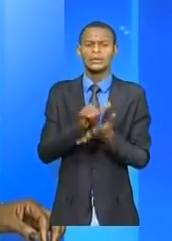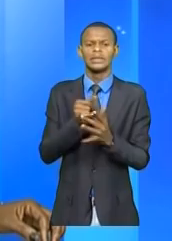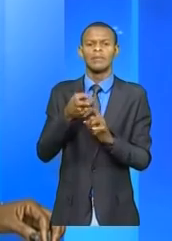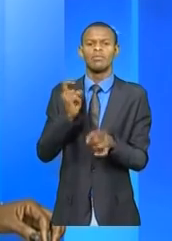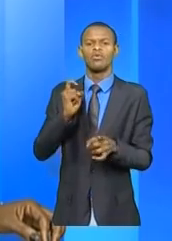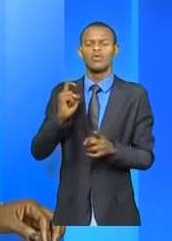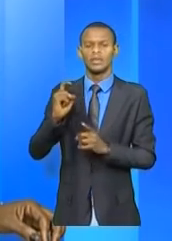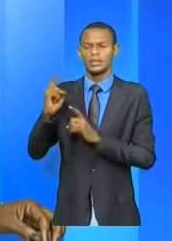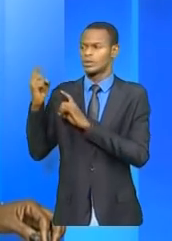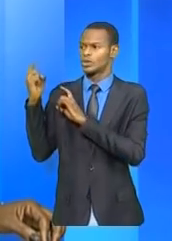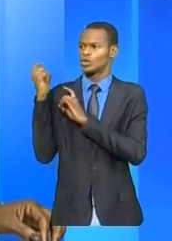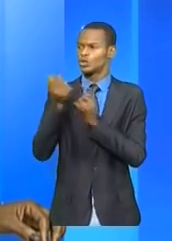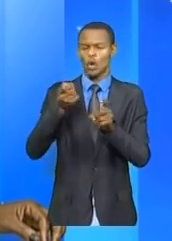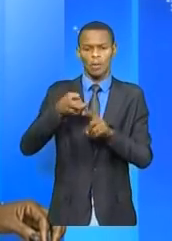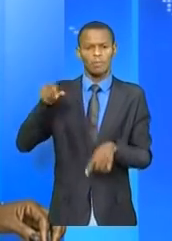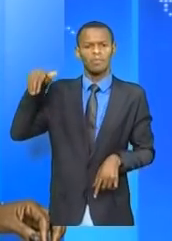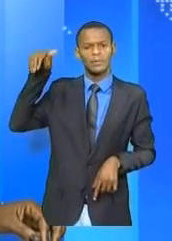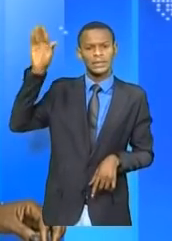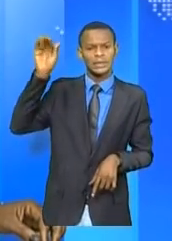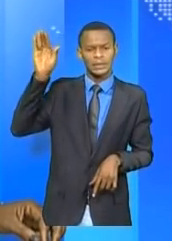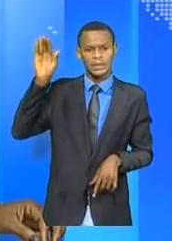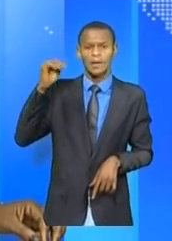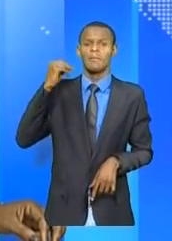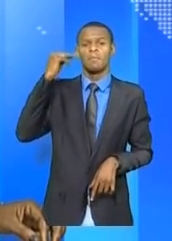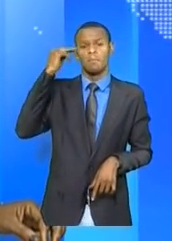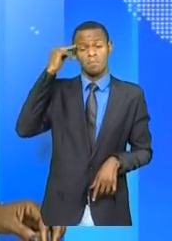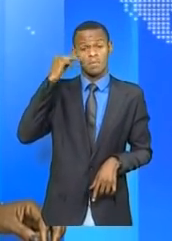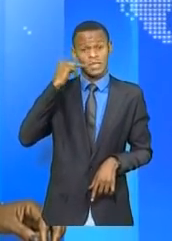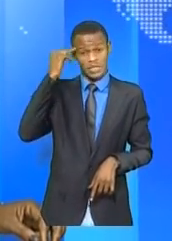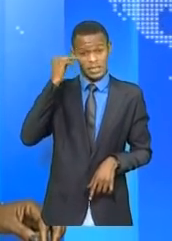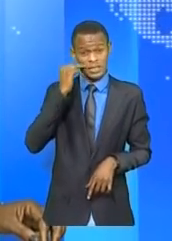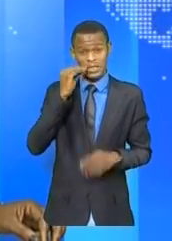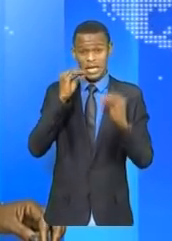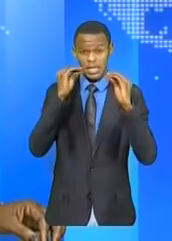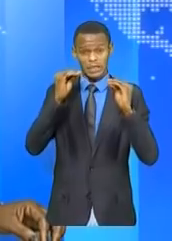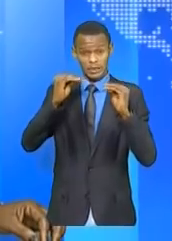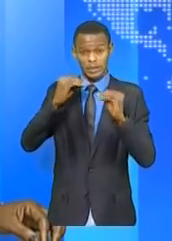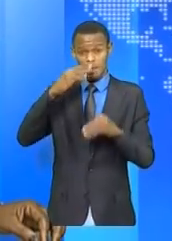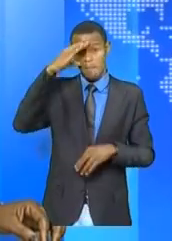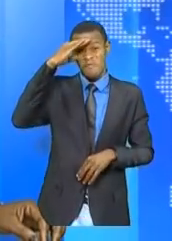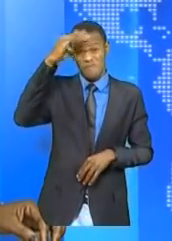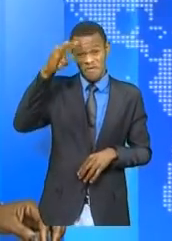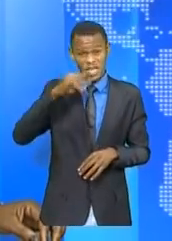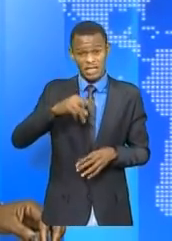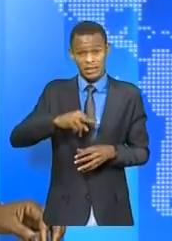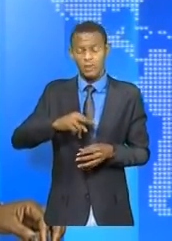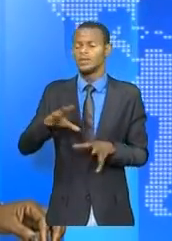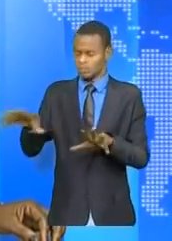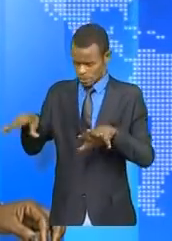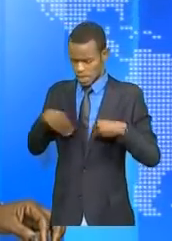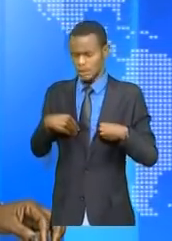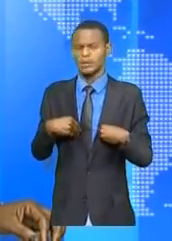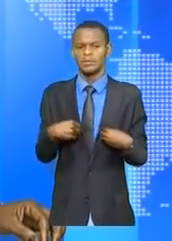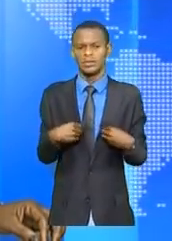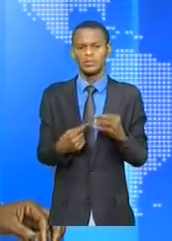partenaires extérieurs réceptionné par le ministre des tutelles, Moïne Dosangui, nous confirme Edith Chala sur le commentaire de